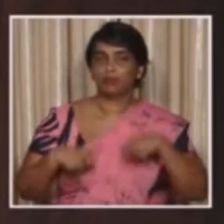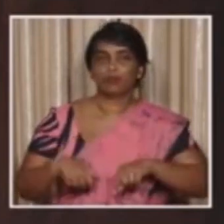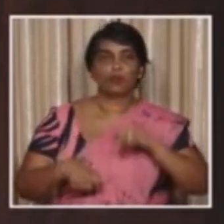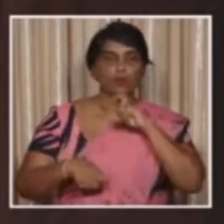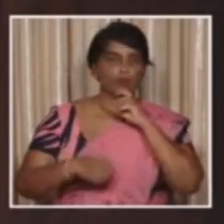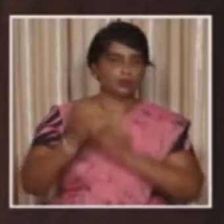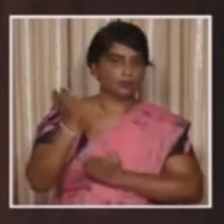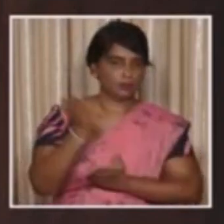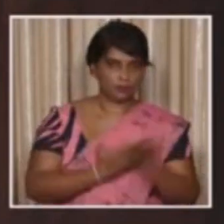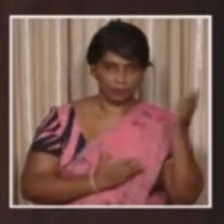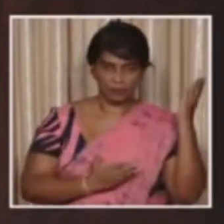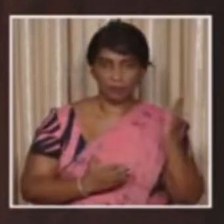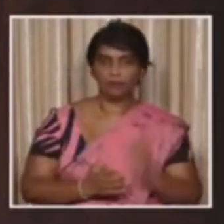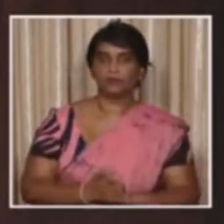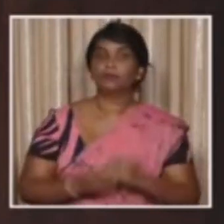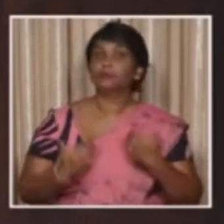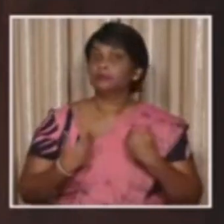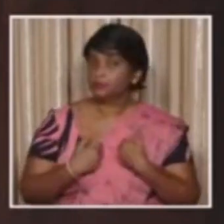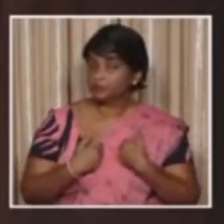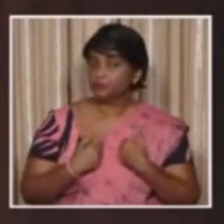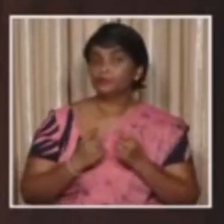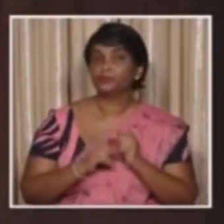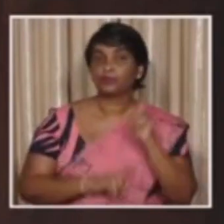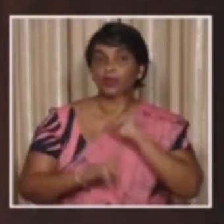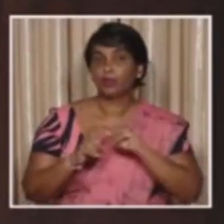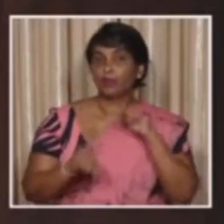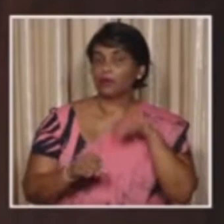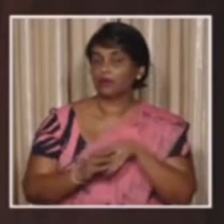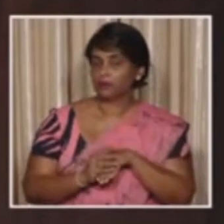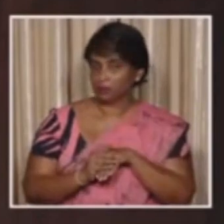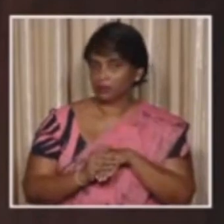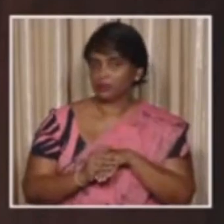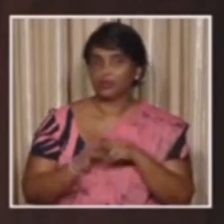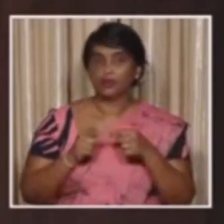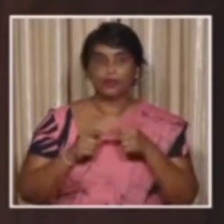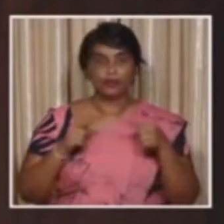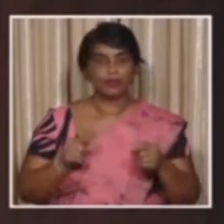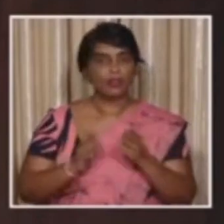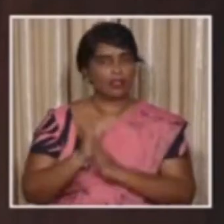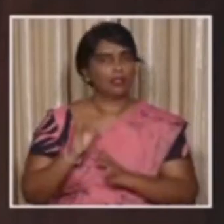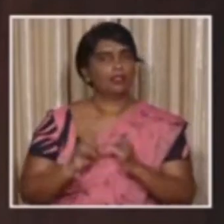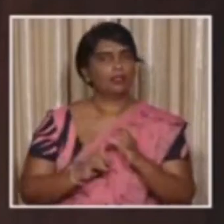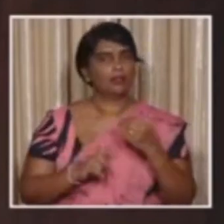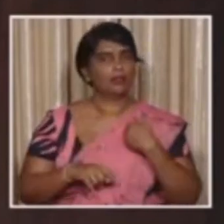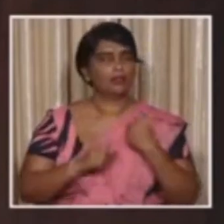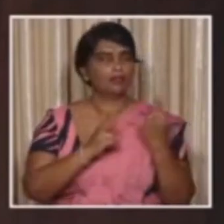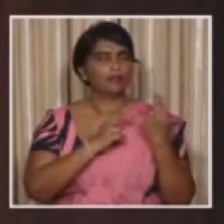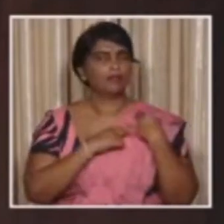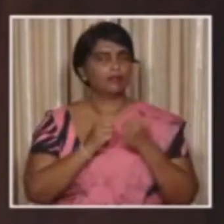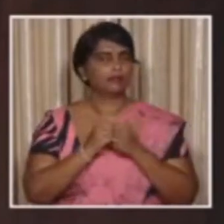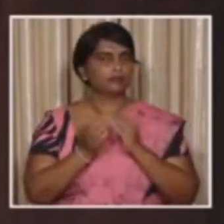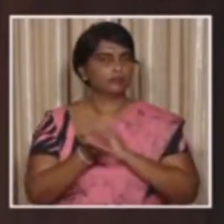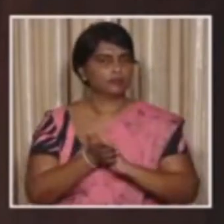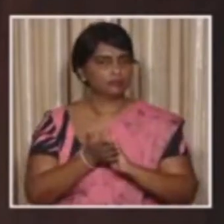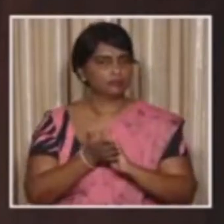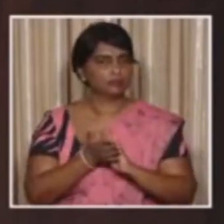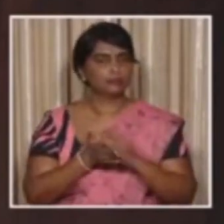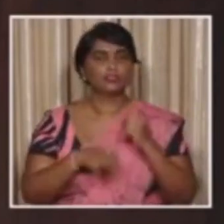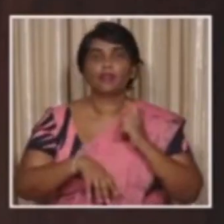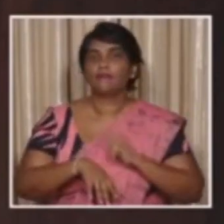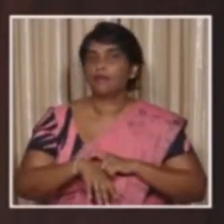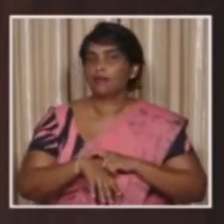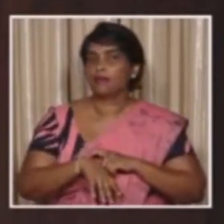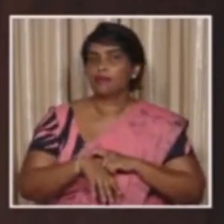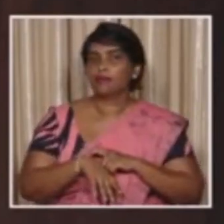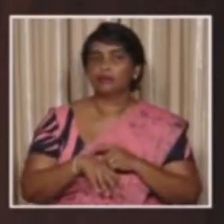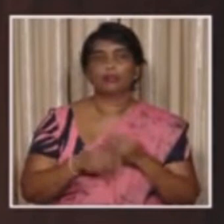නඩුවක් යනවා එතකොට මට පාර්ලිමේන්තුවේ කරු කතානායකතුමා විපක්ෂ මන්ත්‍රීවරයෙක් විදියට මගේ කාර්යභාරය ඉස්සර කරන්න වෙලාවක්